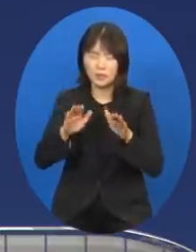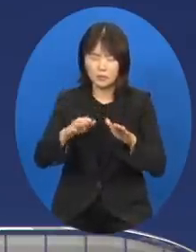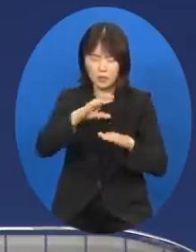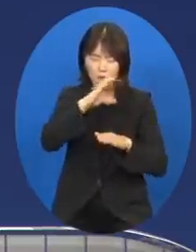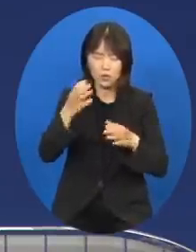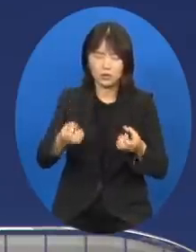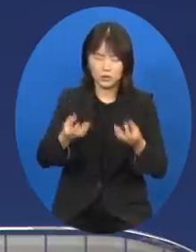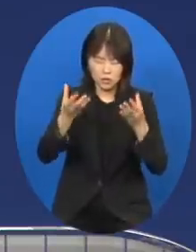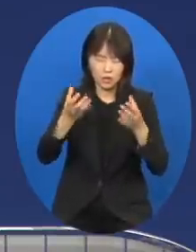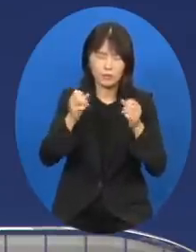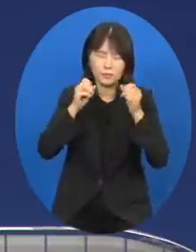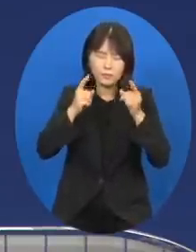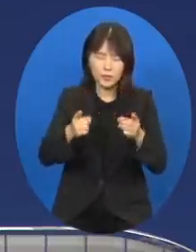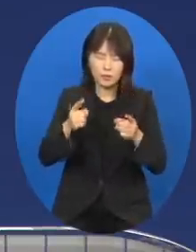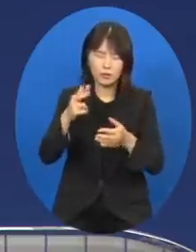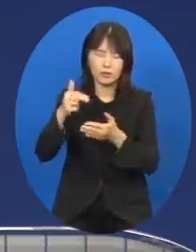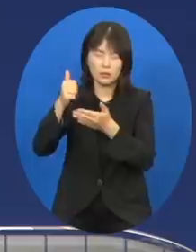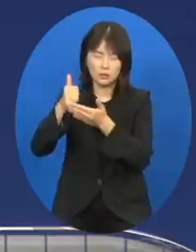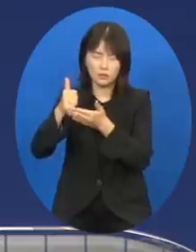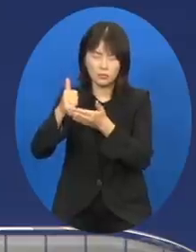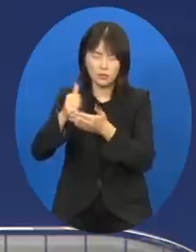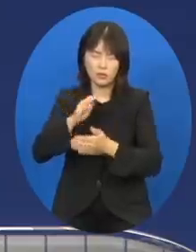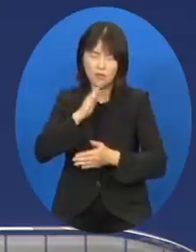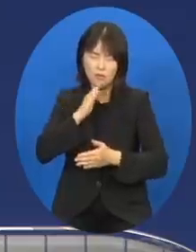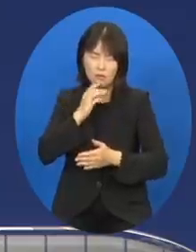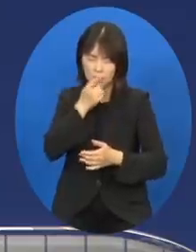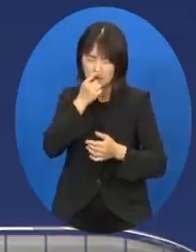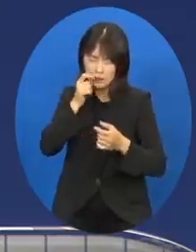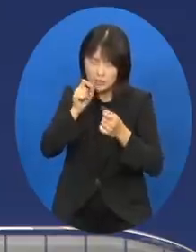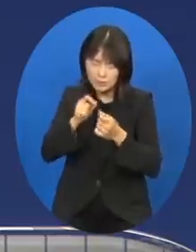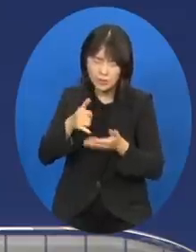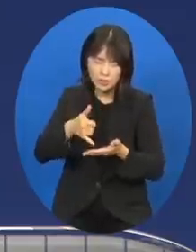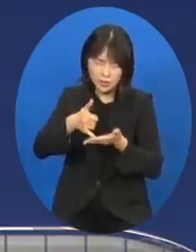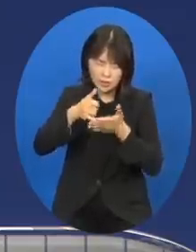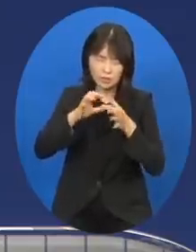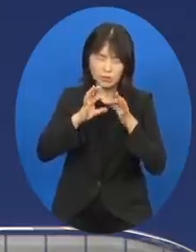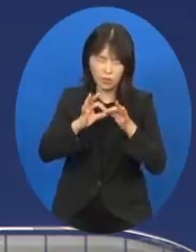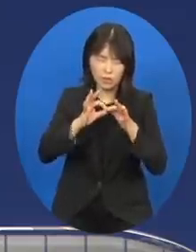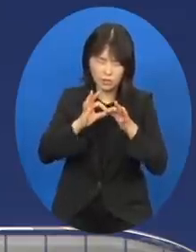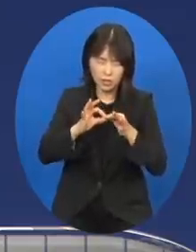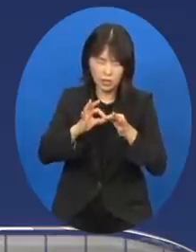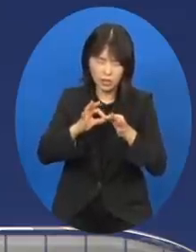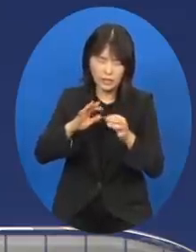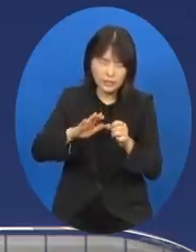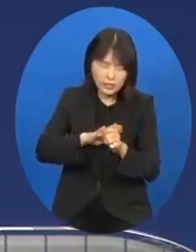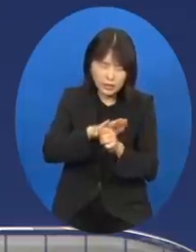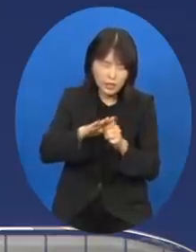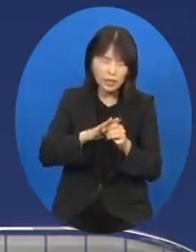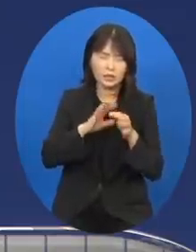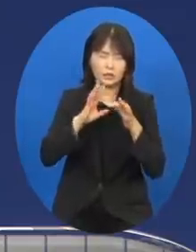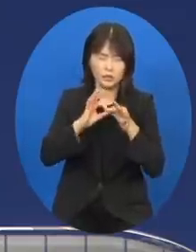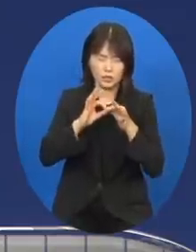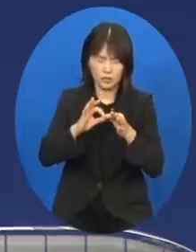계기로 주님과의 정말 친밀하고 인격적인 관계, 사랑하는 관계